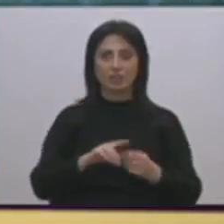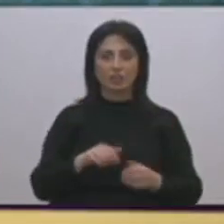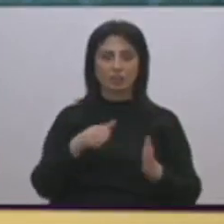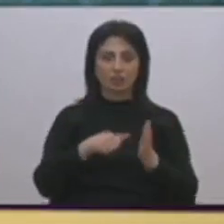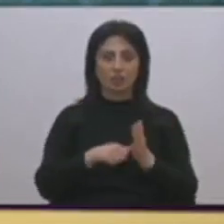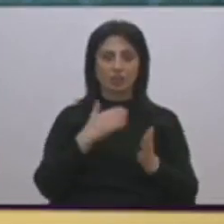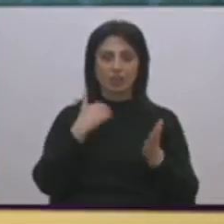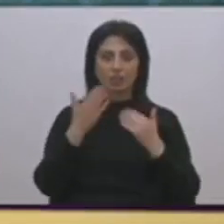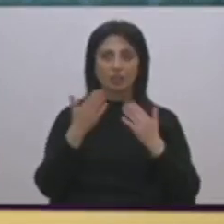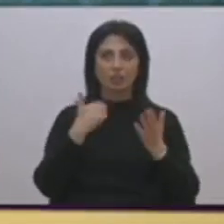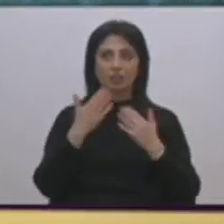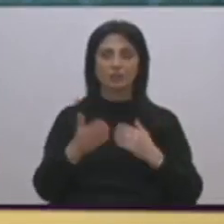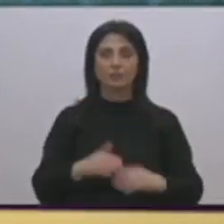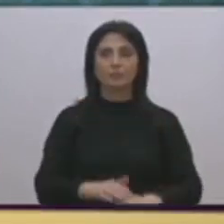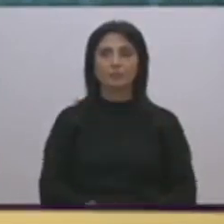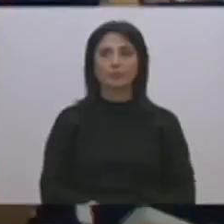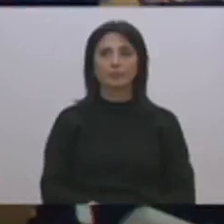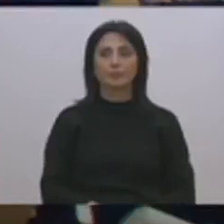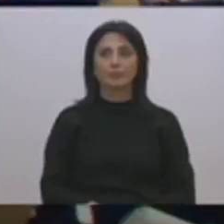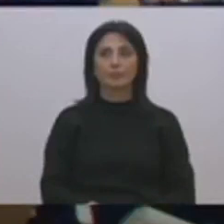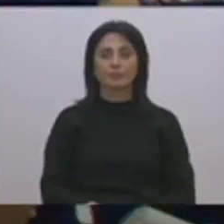კენჭისხის რეჟიმი.